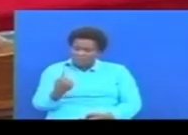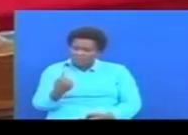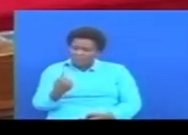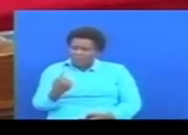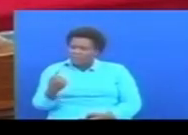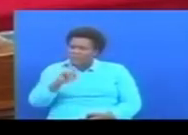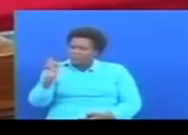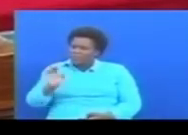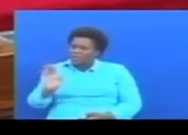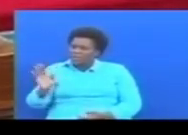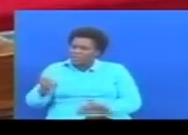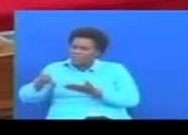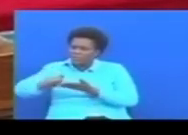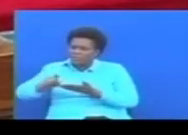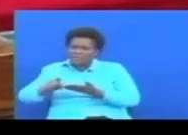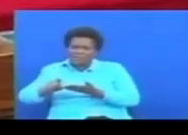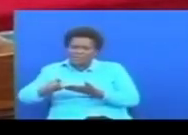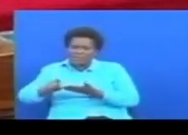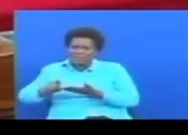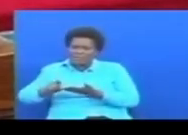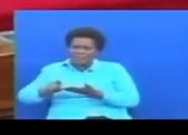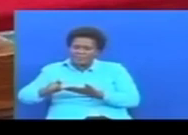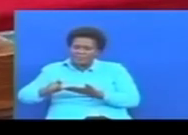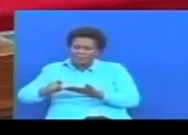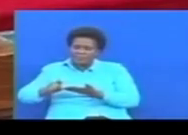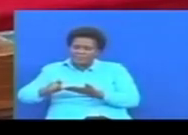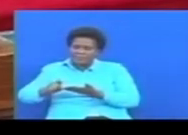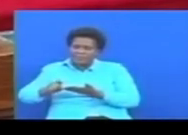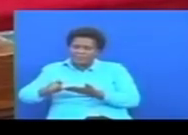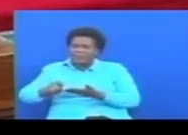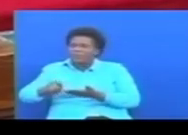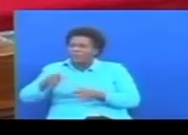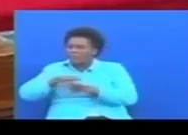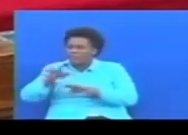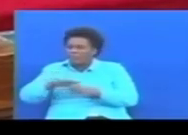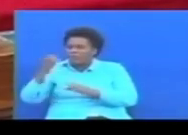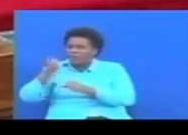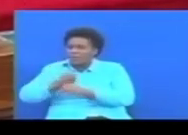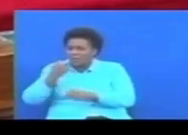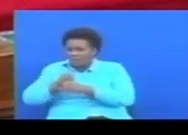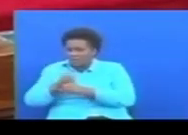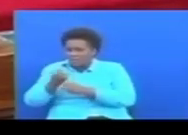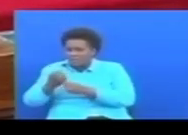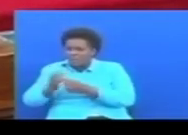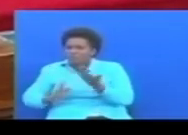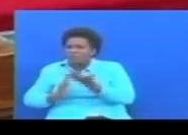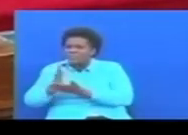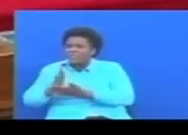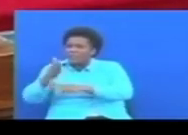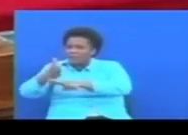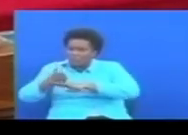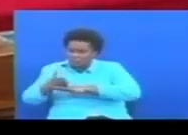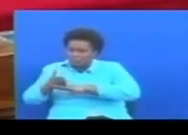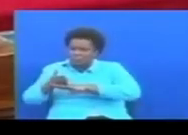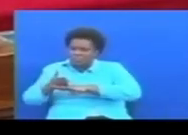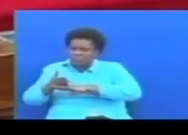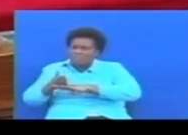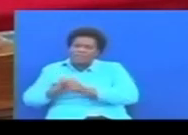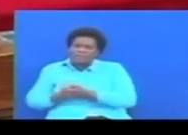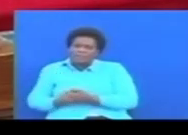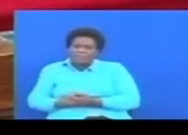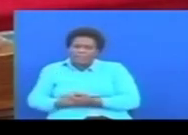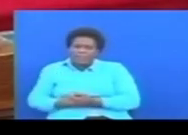nyongeza amejielekezea katika kazi zinazoendelea katika jimbo lake kupitia mkandarasi State. Amesema mkandarasi alionyesha